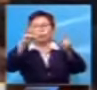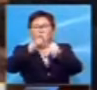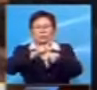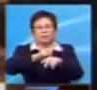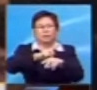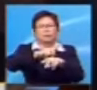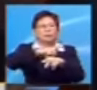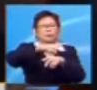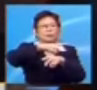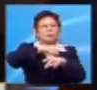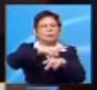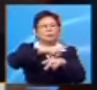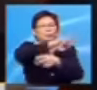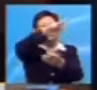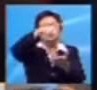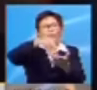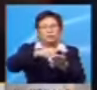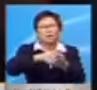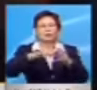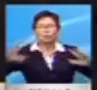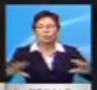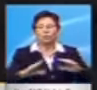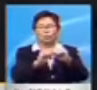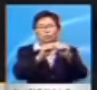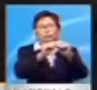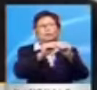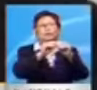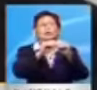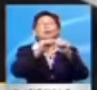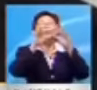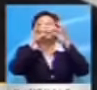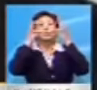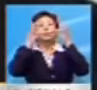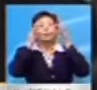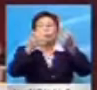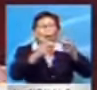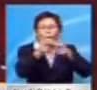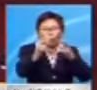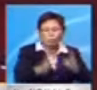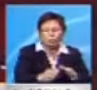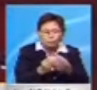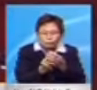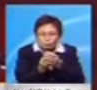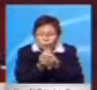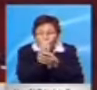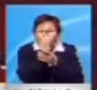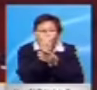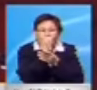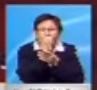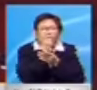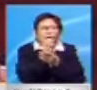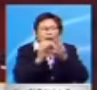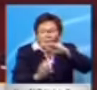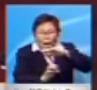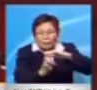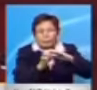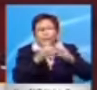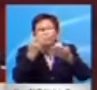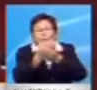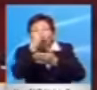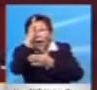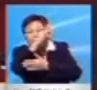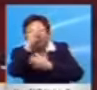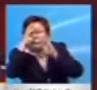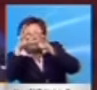pusat convvenen Borneo Kuching bcck Beliau juga mahu Usahawan menyuntik elemen inovatif dan kreatif dalam